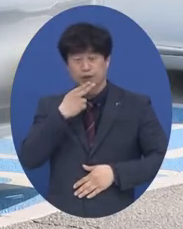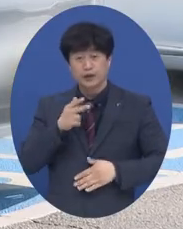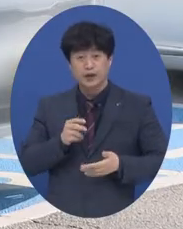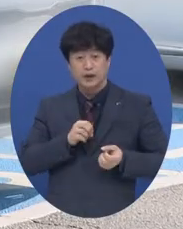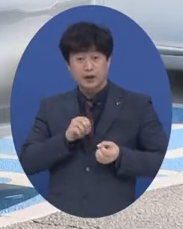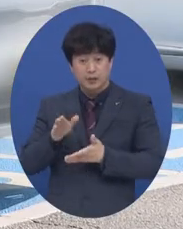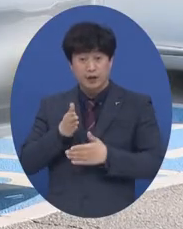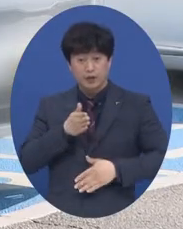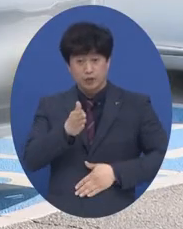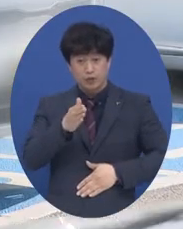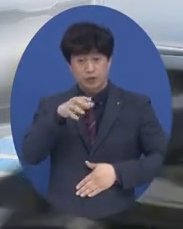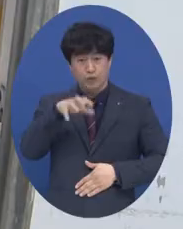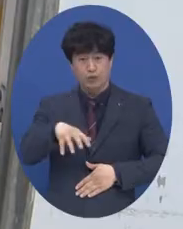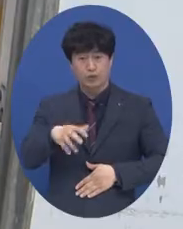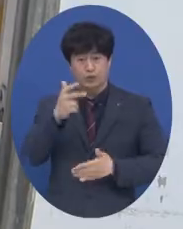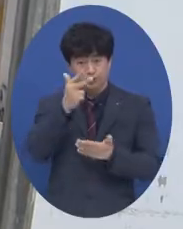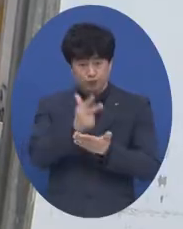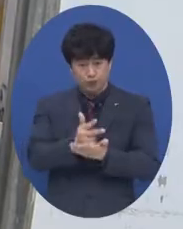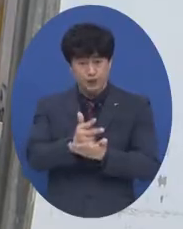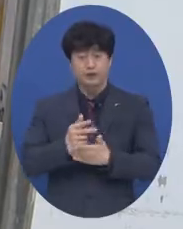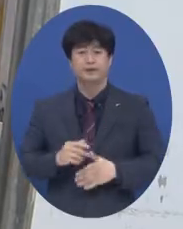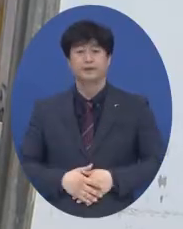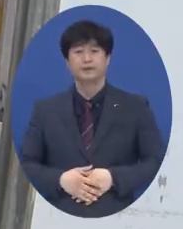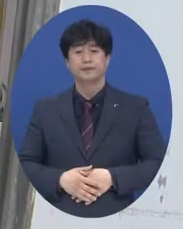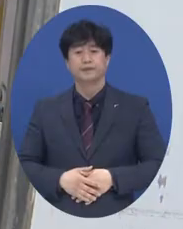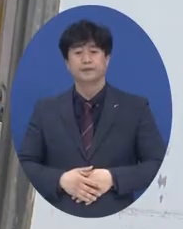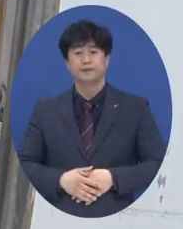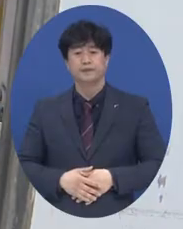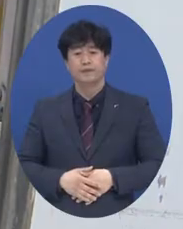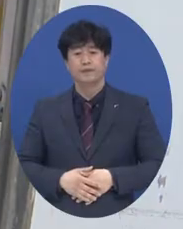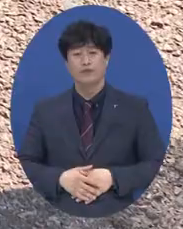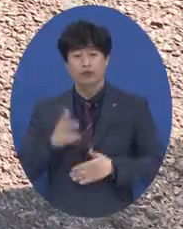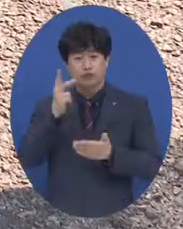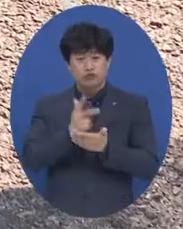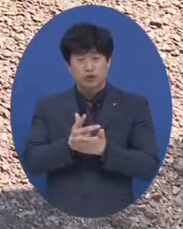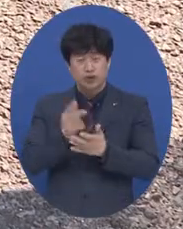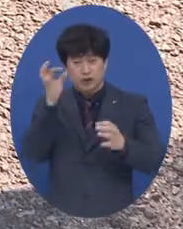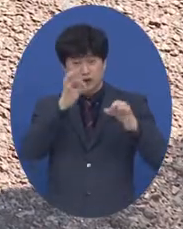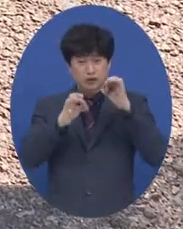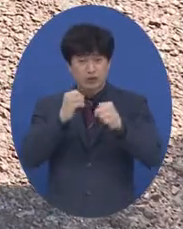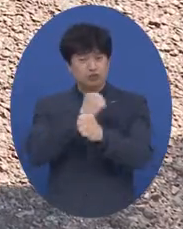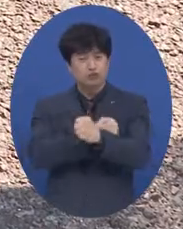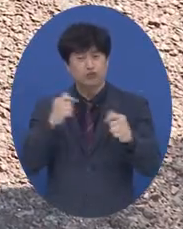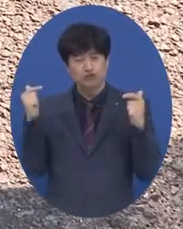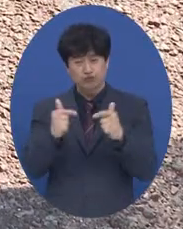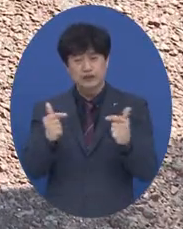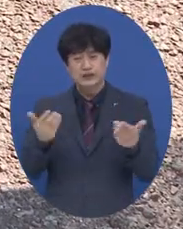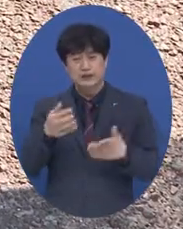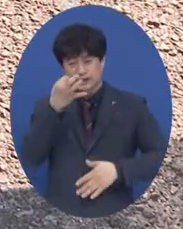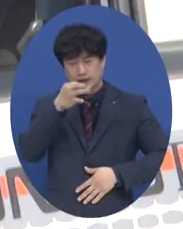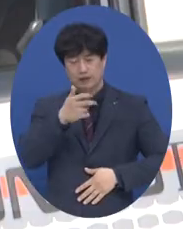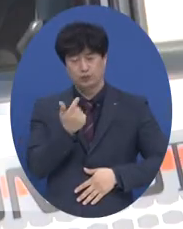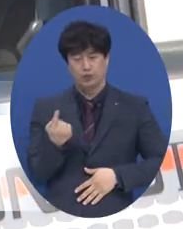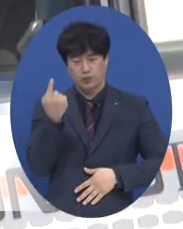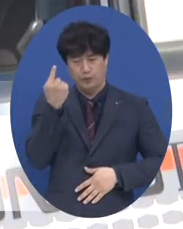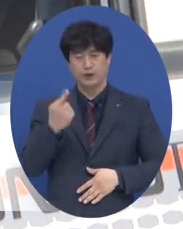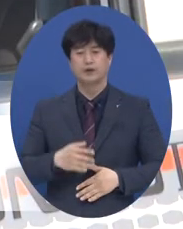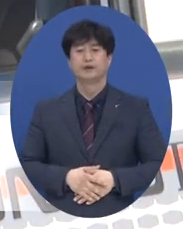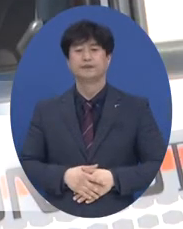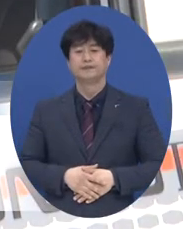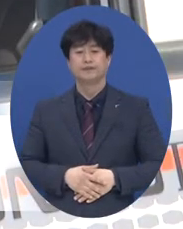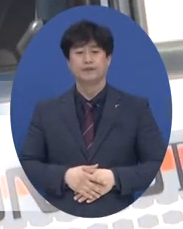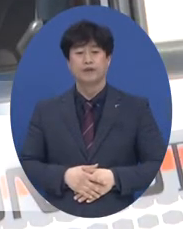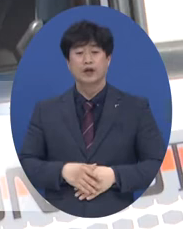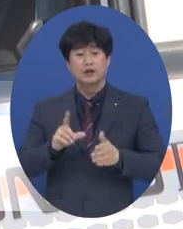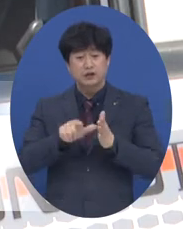전용 주차면 의 차를 세웁니다 주차할 곳을 찾는 수고를 덜어 그만큼 업무 효율을 높일 수 있습니다 어떤 시간대와